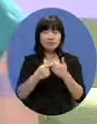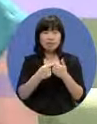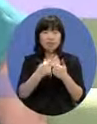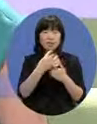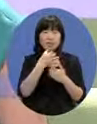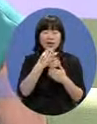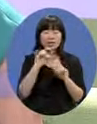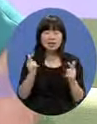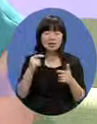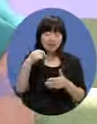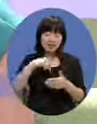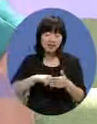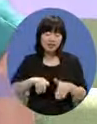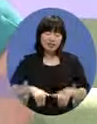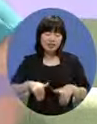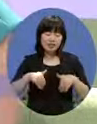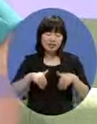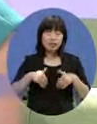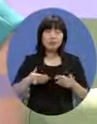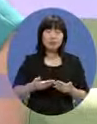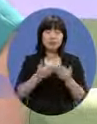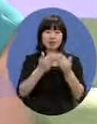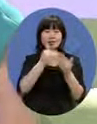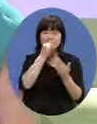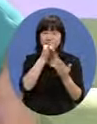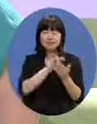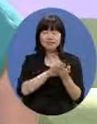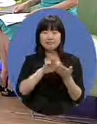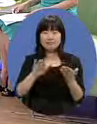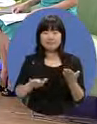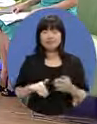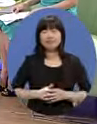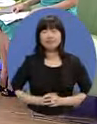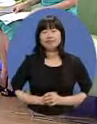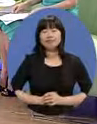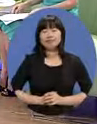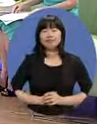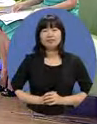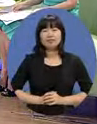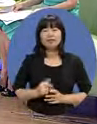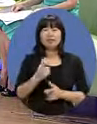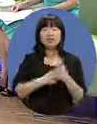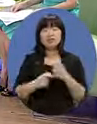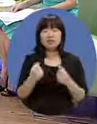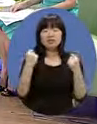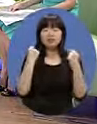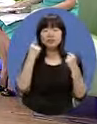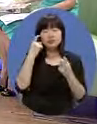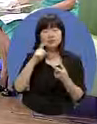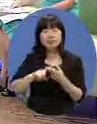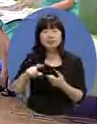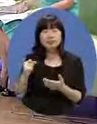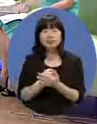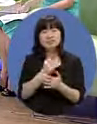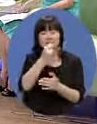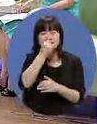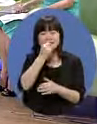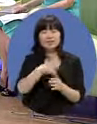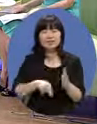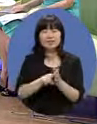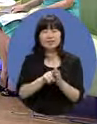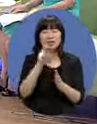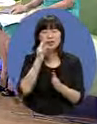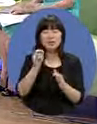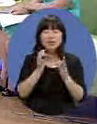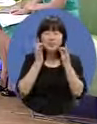것뿐 아니라 내면의 따스함으로도 발전될 수 있는 거죠. 네. 그래요. 좀 더 건강한 관심을 좀 받을 수 있도록 또